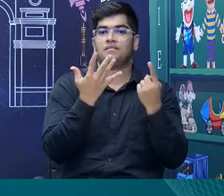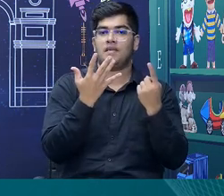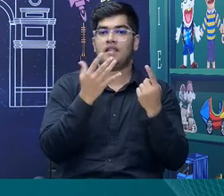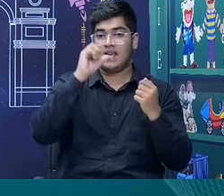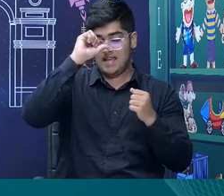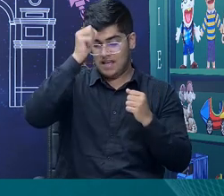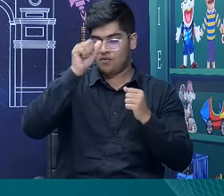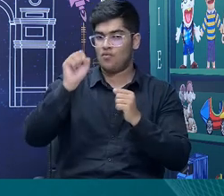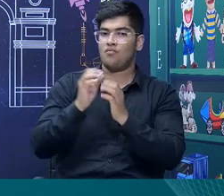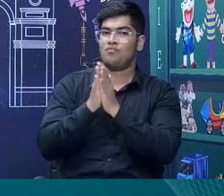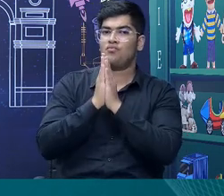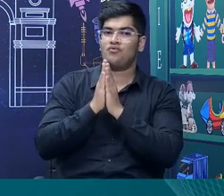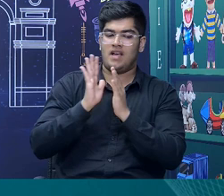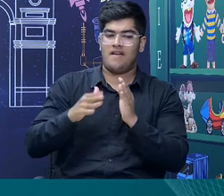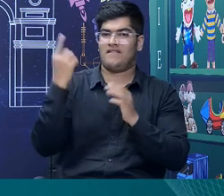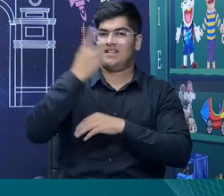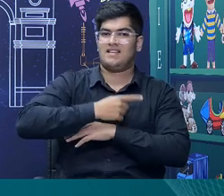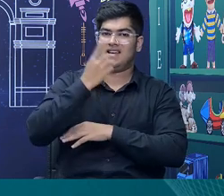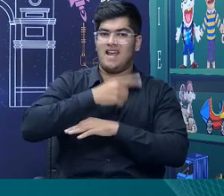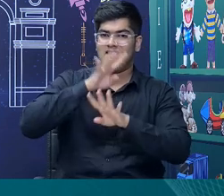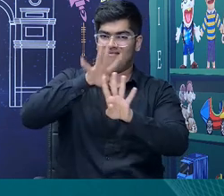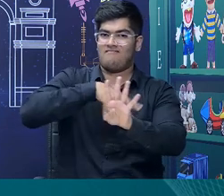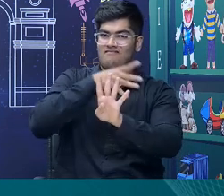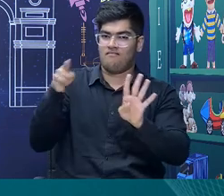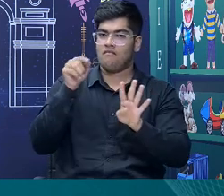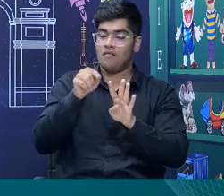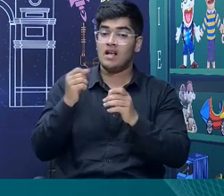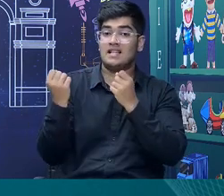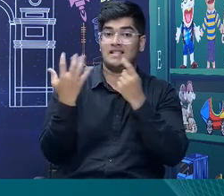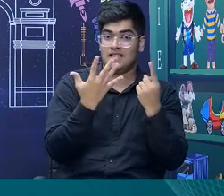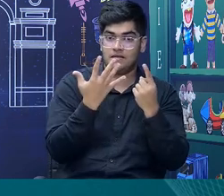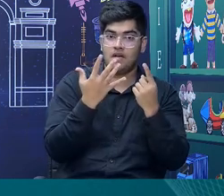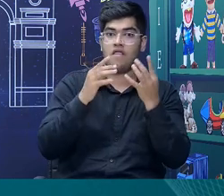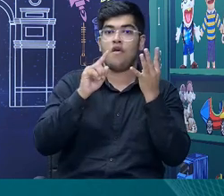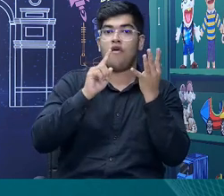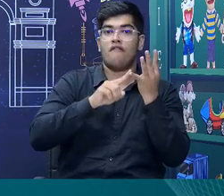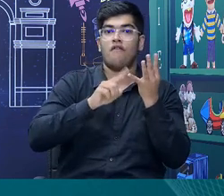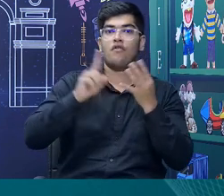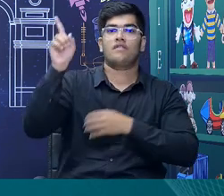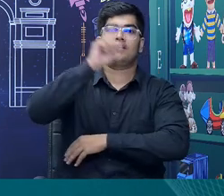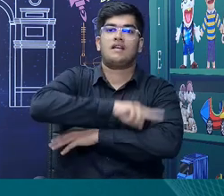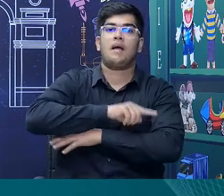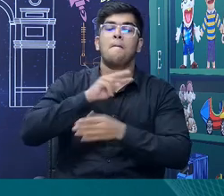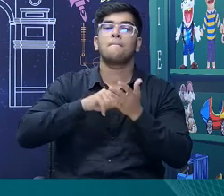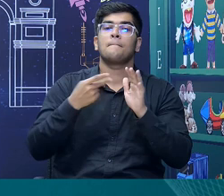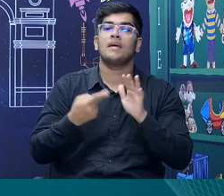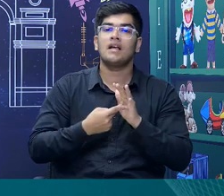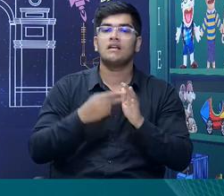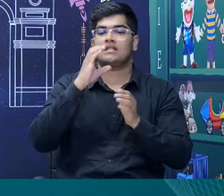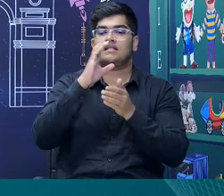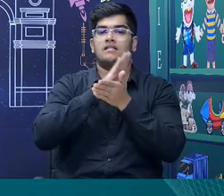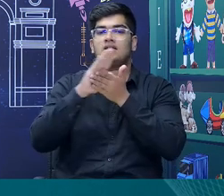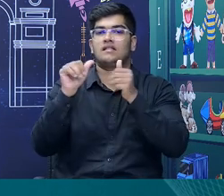छठ महीना शुरू हुआ है तो चाटे महीने का जो चौथ दिन है चतुर्थी यानी की चौथ